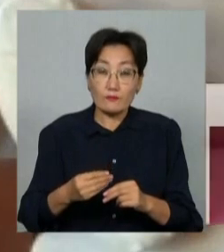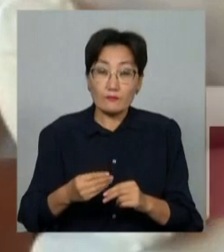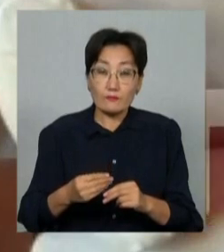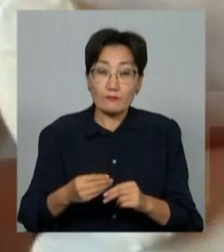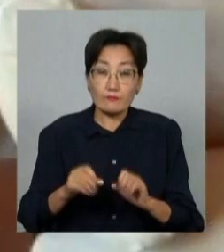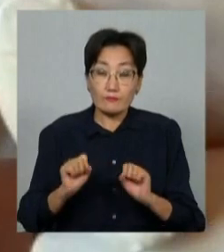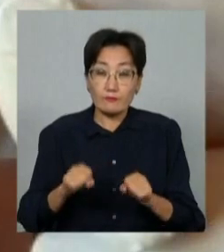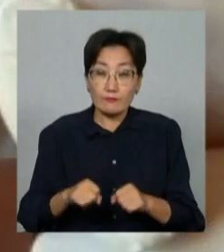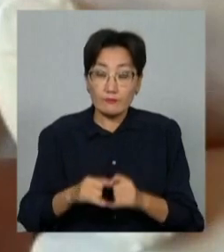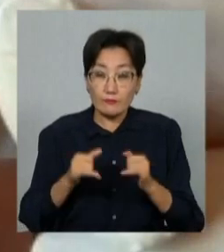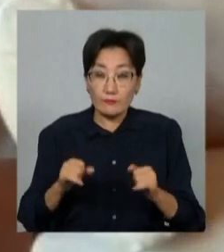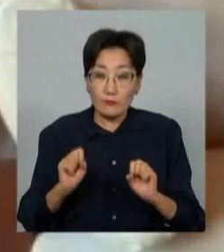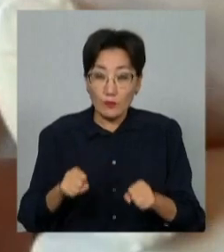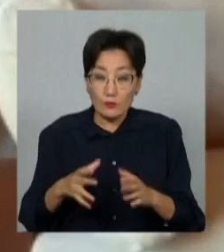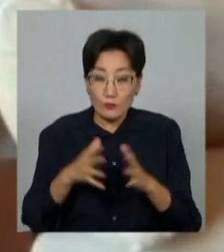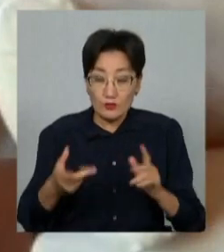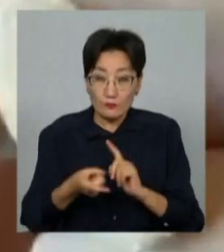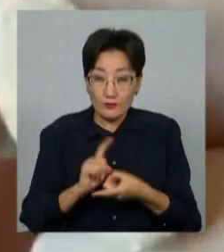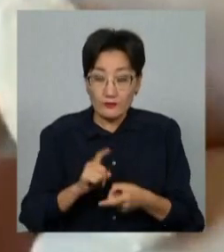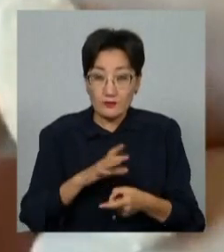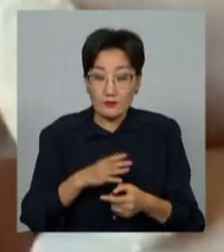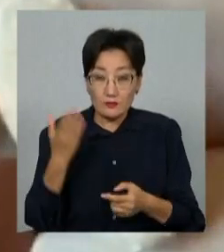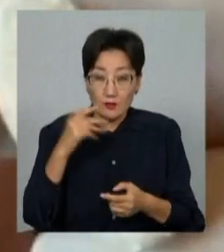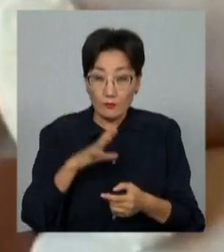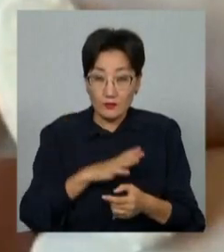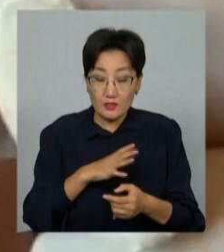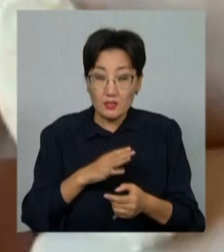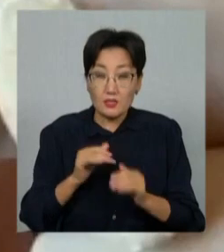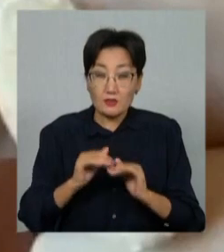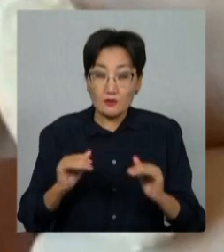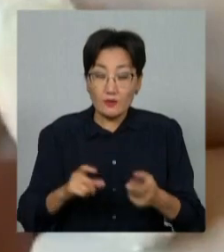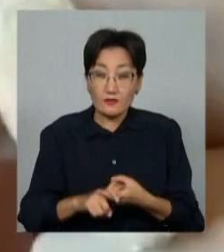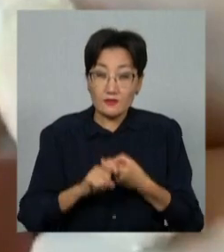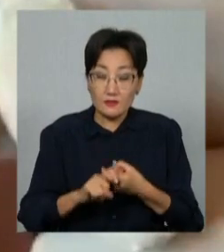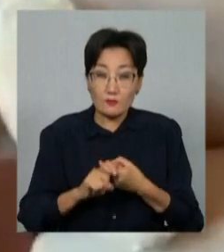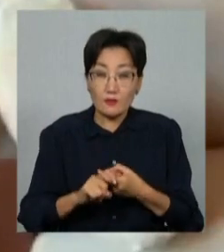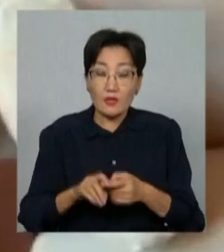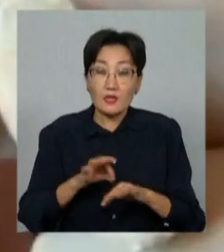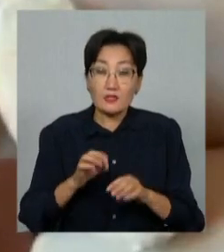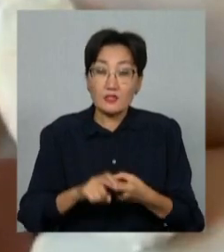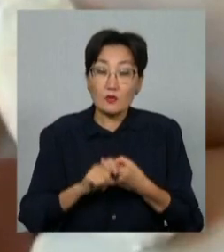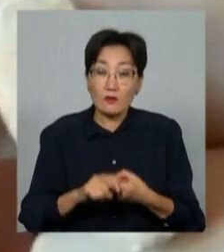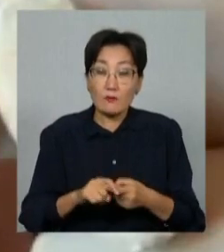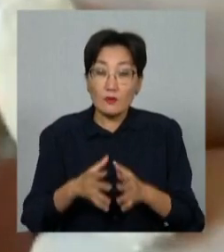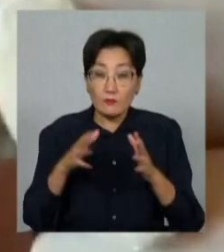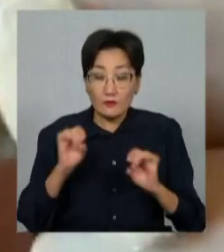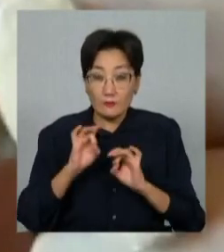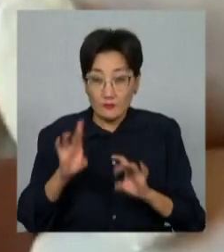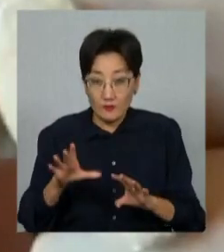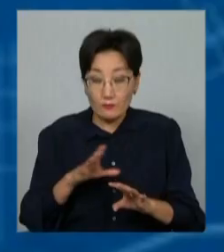агрессивность, и он больше превратится, как раньше было с детской инфекцией. На самом деле коронавирусы были известны очень